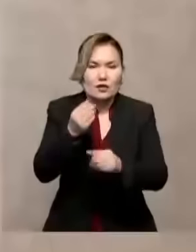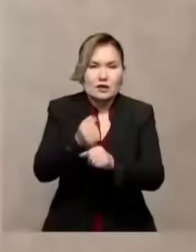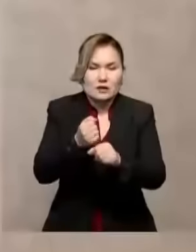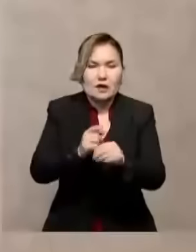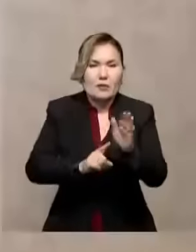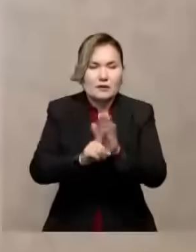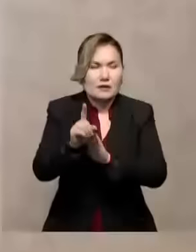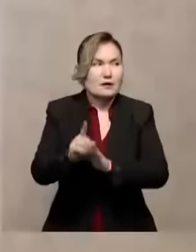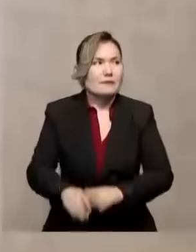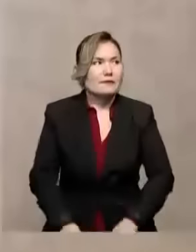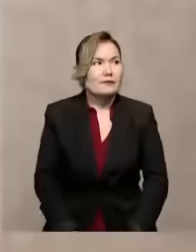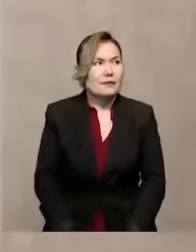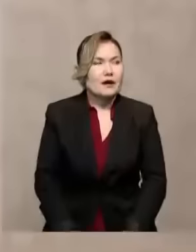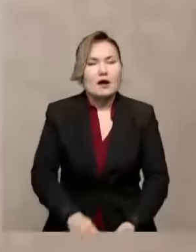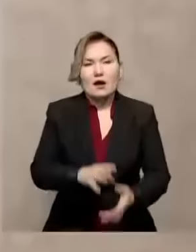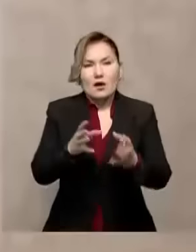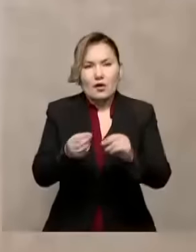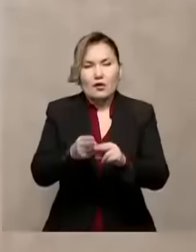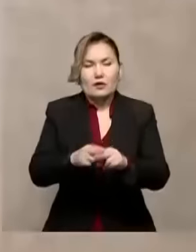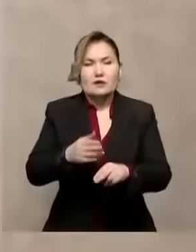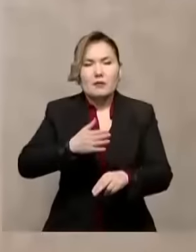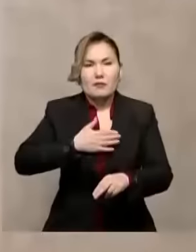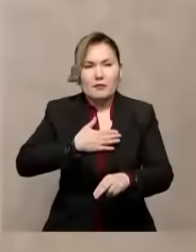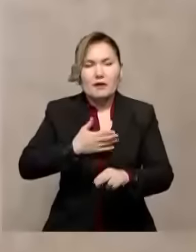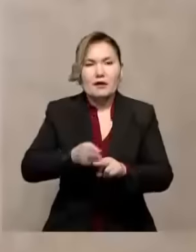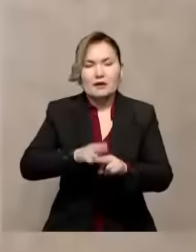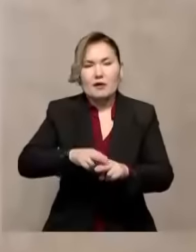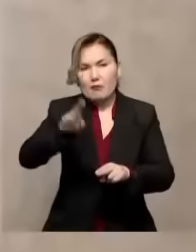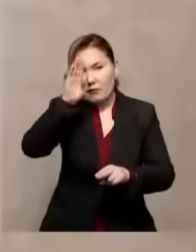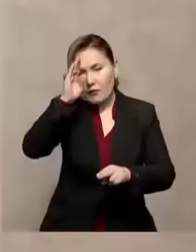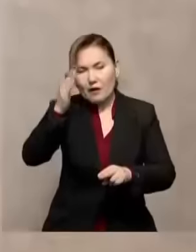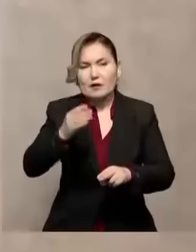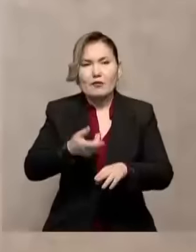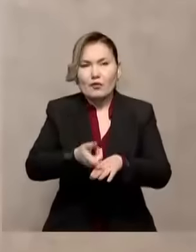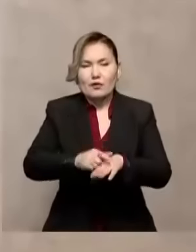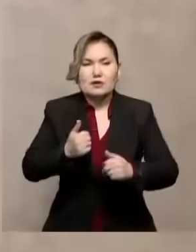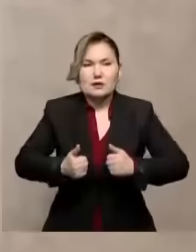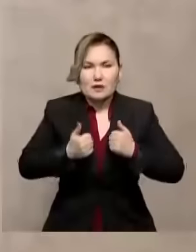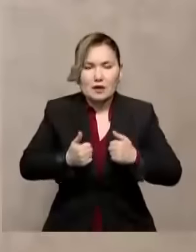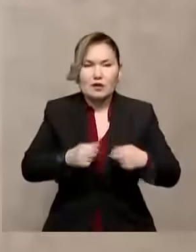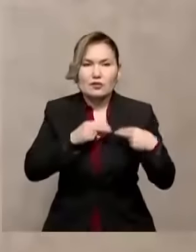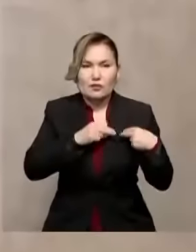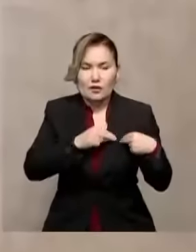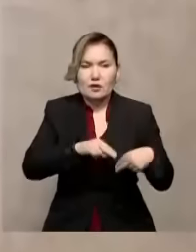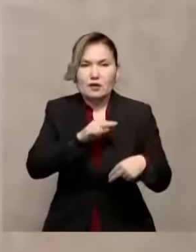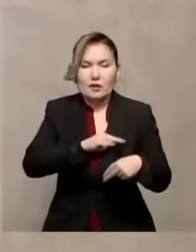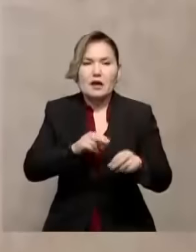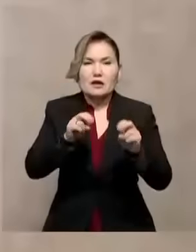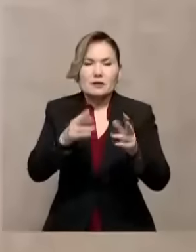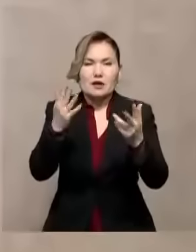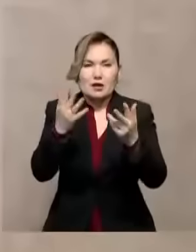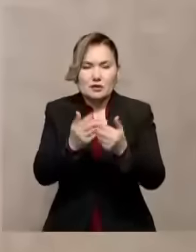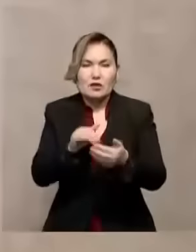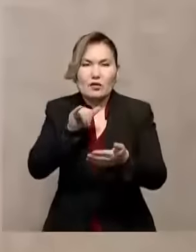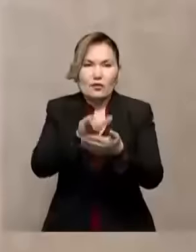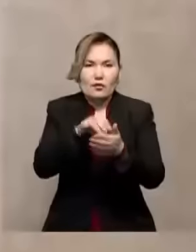столуна коюп беретин едим, матрасты коюп, содан ой балам койсайшы деп кыйналмашы десем, жок мама осын истейм деп, станок барын алып кирип,